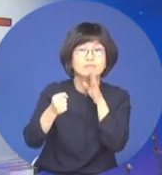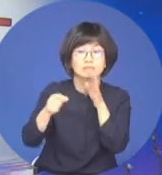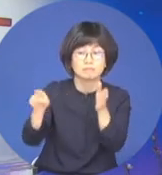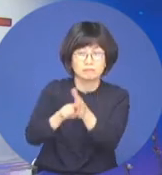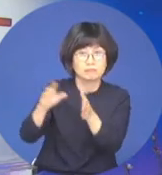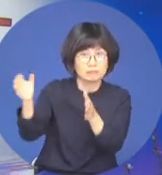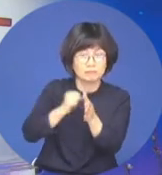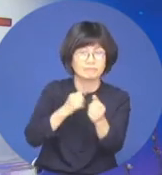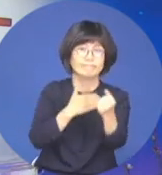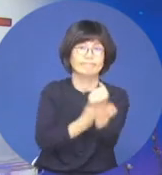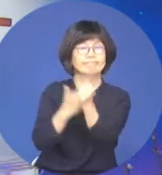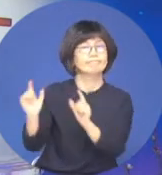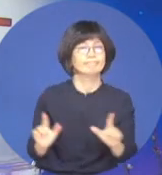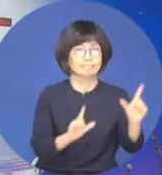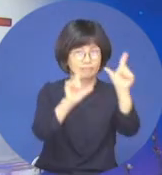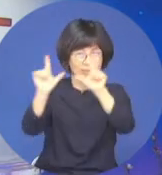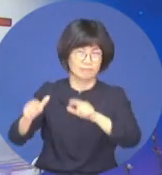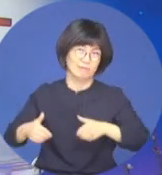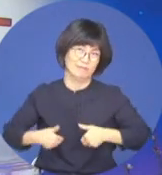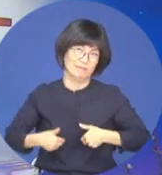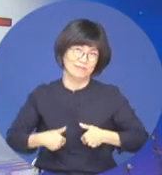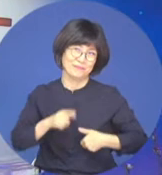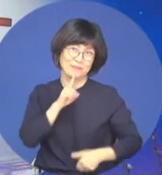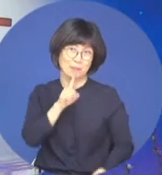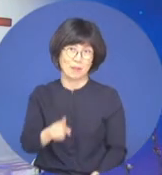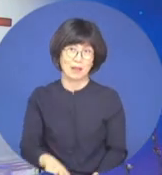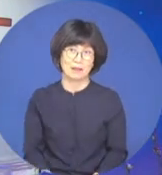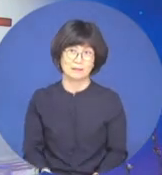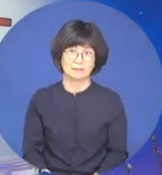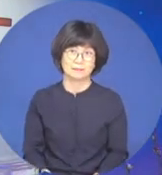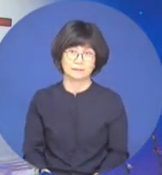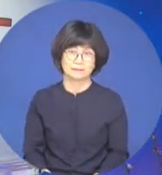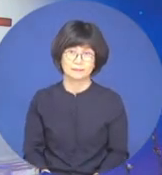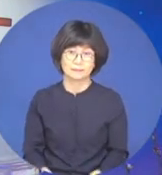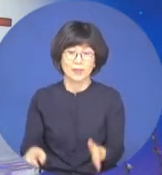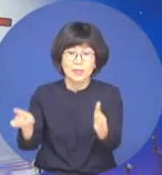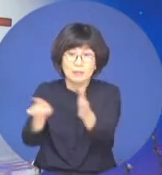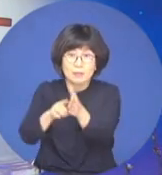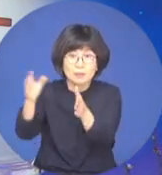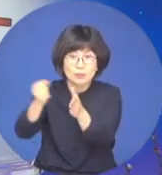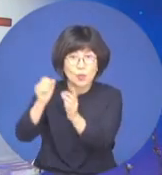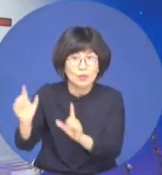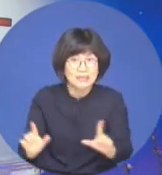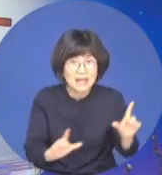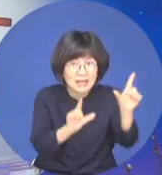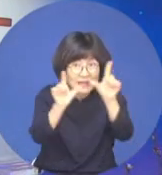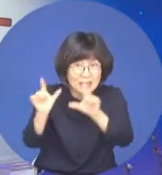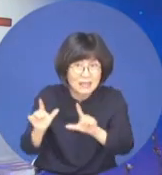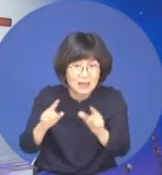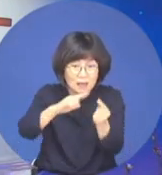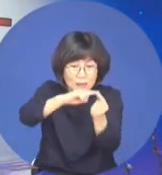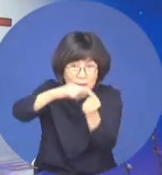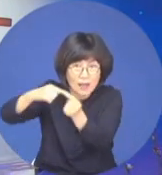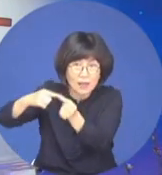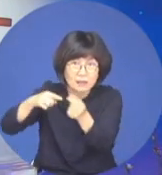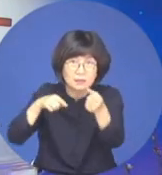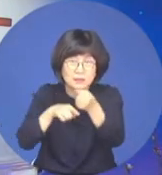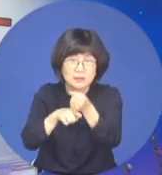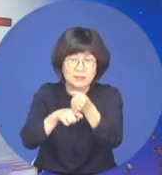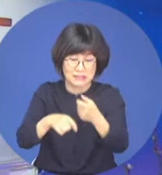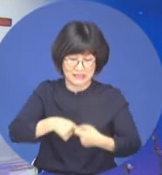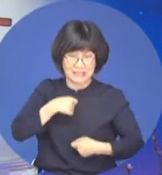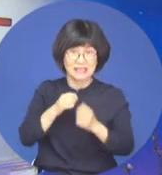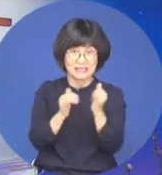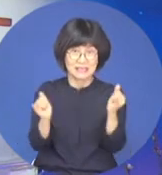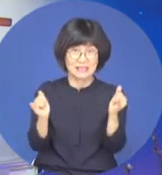말입니다. 사실은 여기 믿음으로 살리라 하는 말은 의인은 믿음으로 말미암아 살리라 했잖아요.